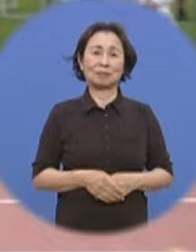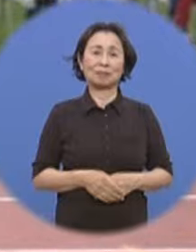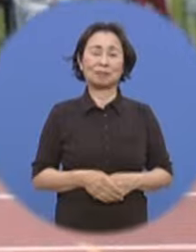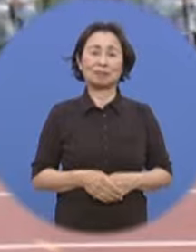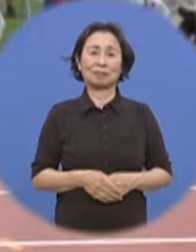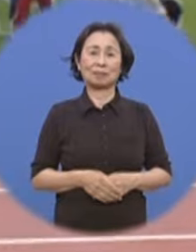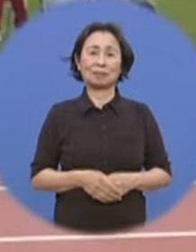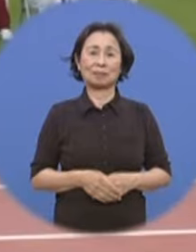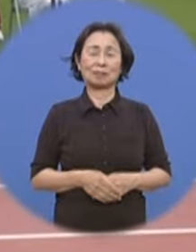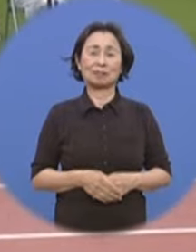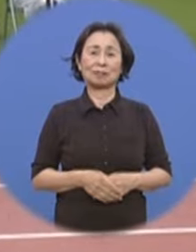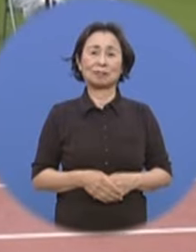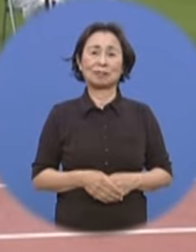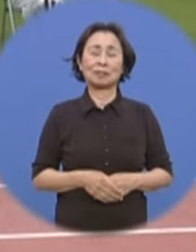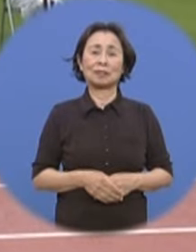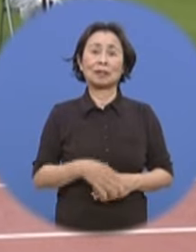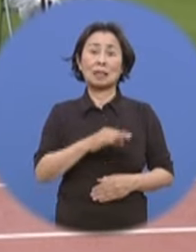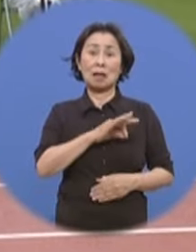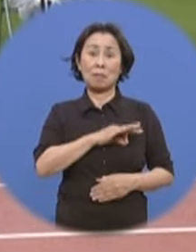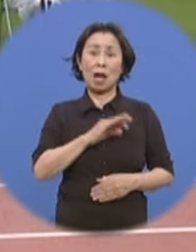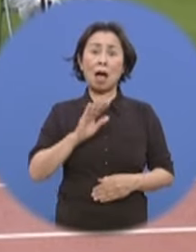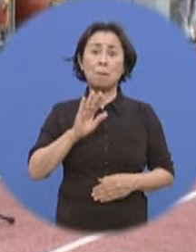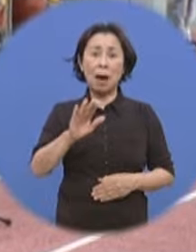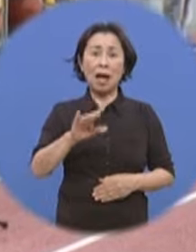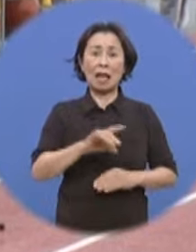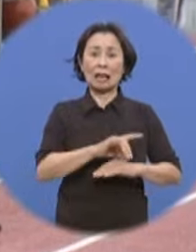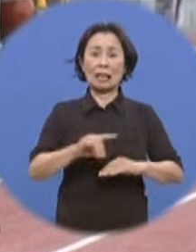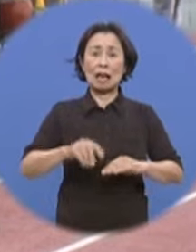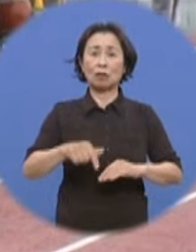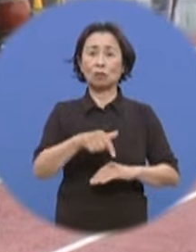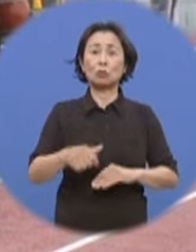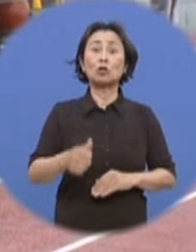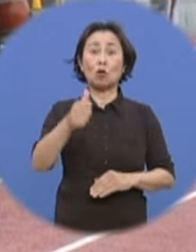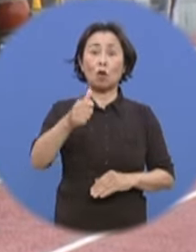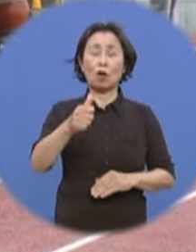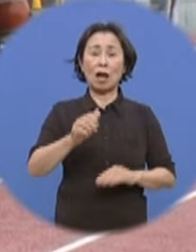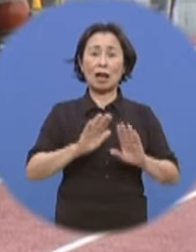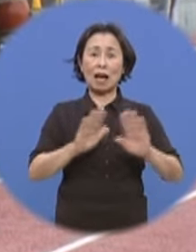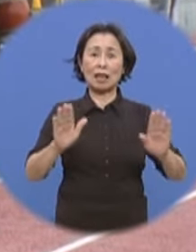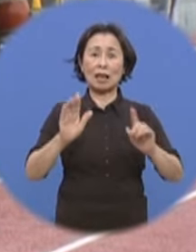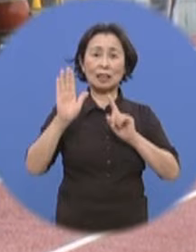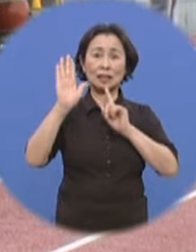です前企画部長が開会宣言をしました